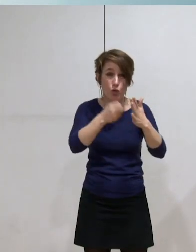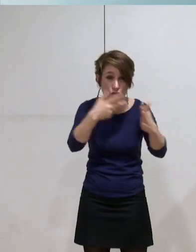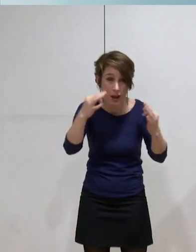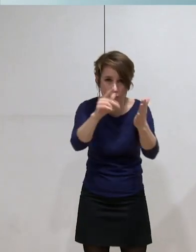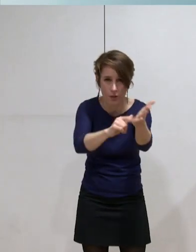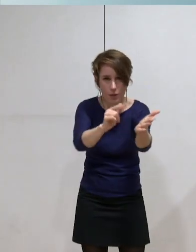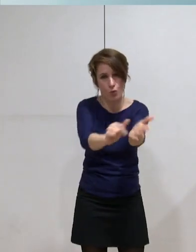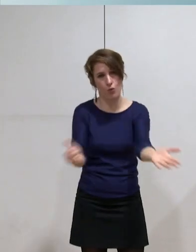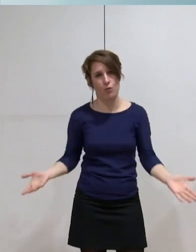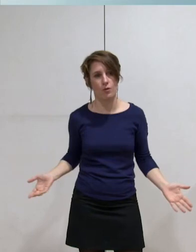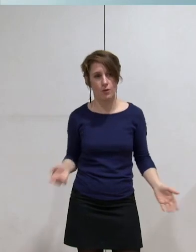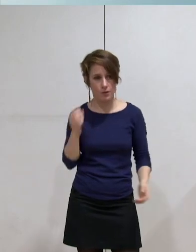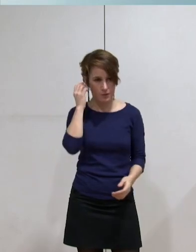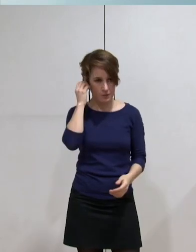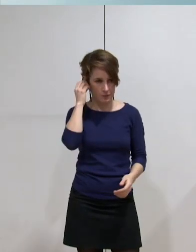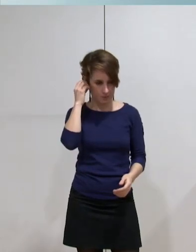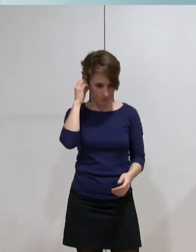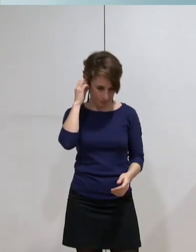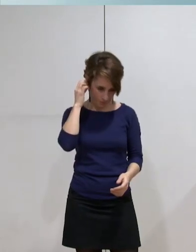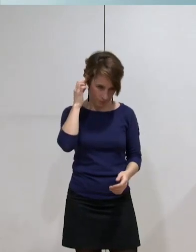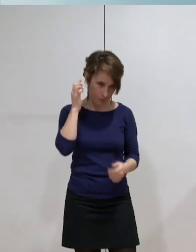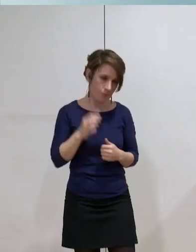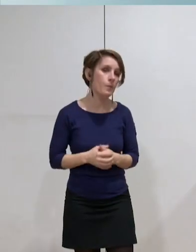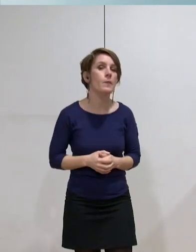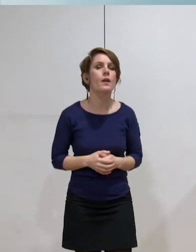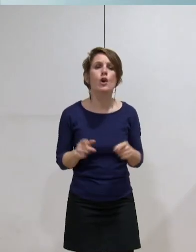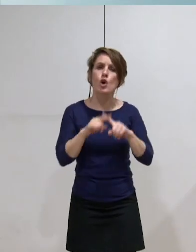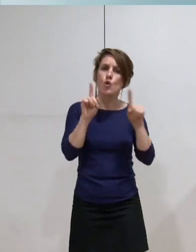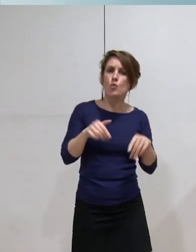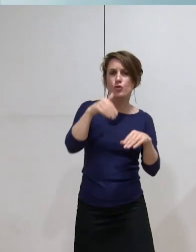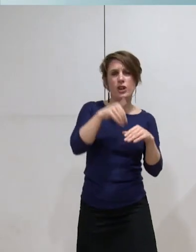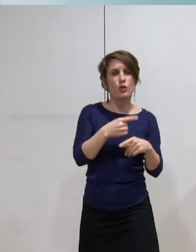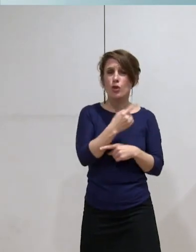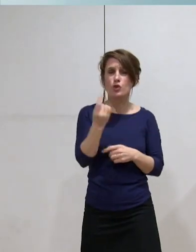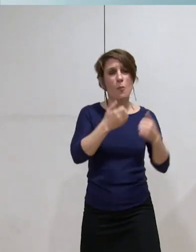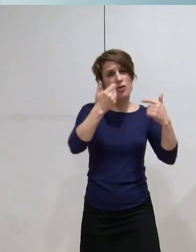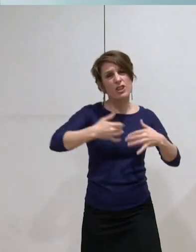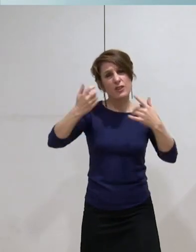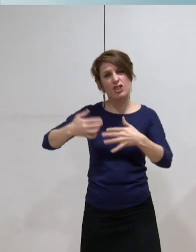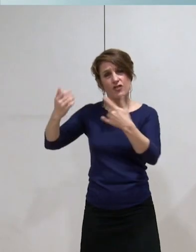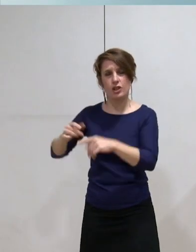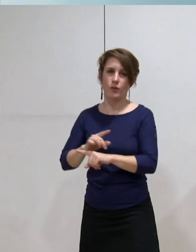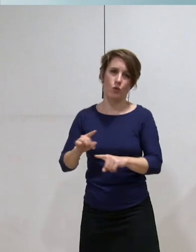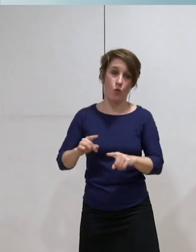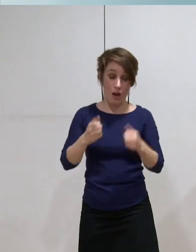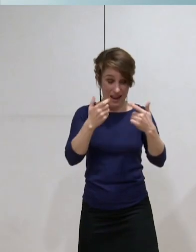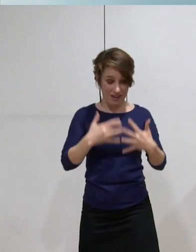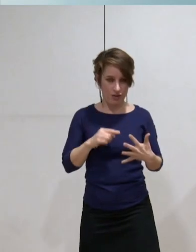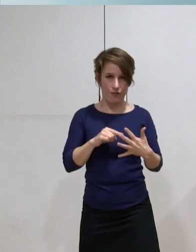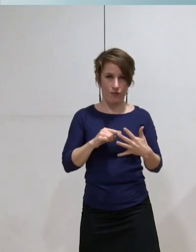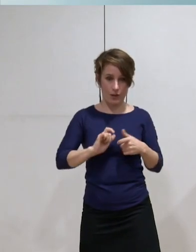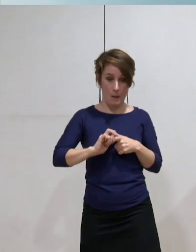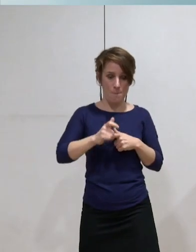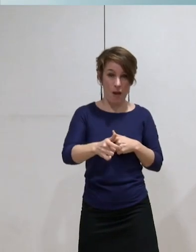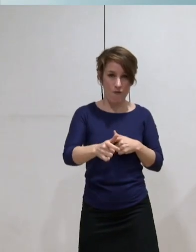injuste un budget ce n'est pas qu'une série de chiffres ces chiffres sont la traduction concrète de